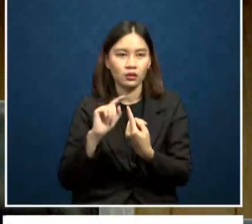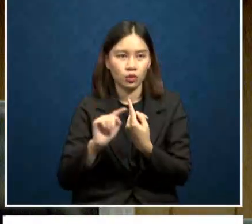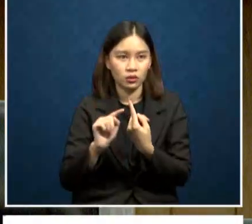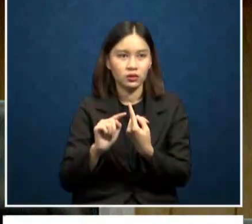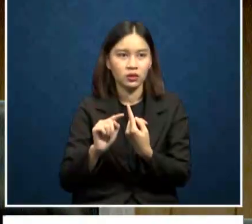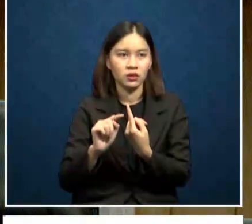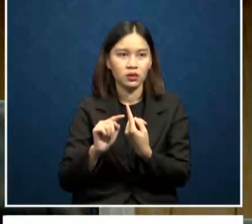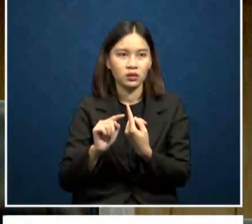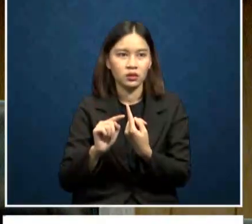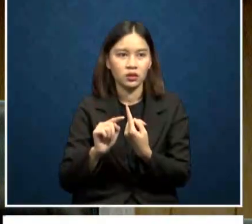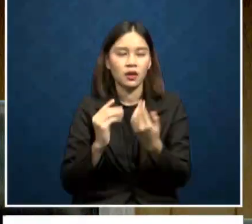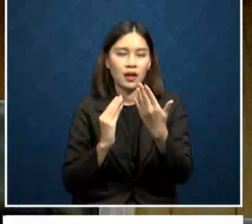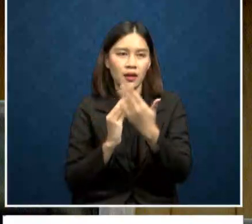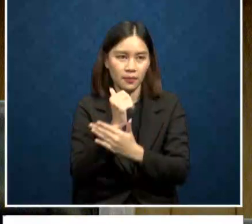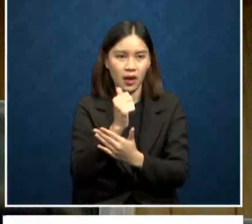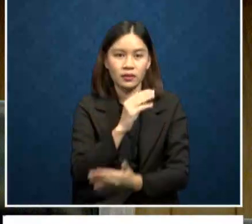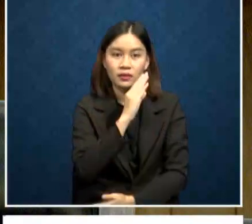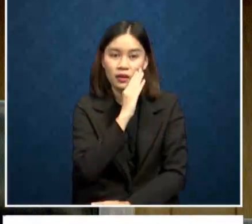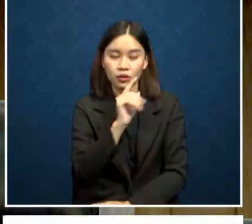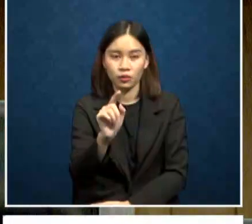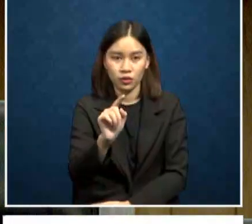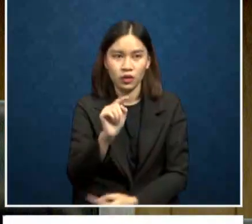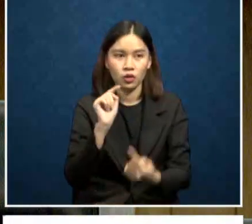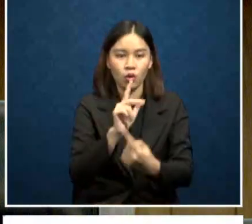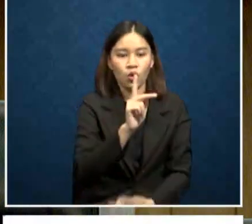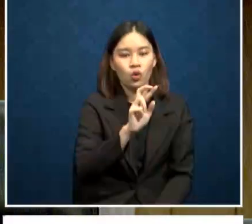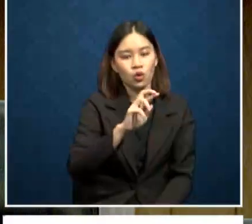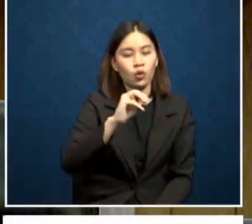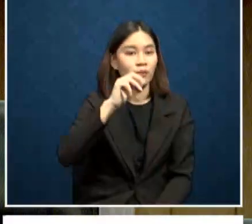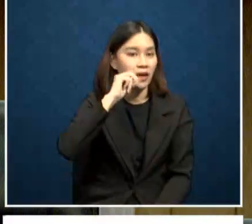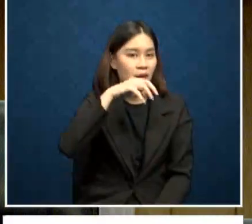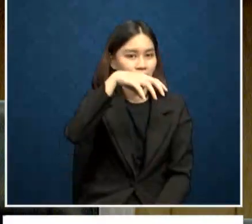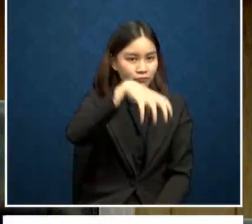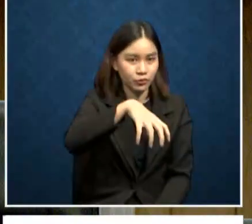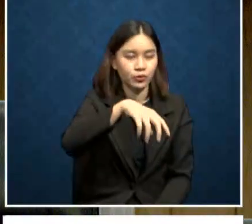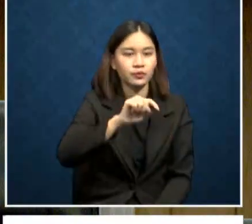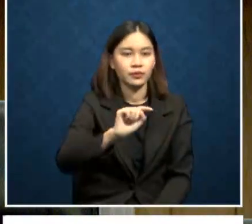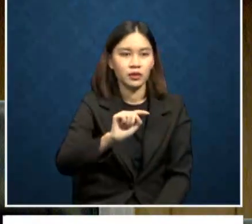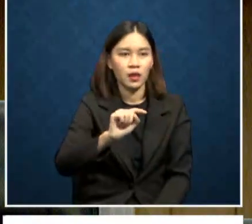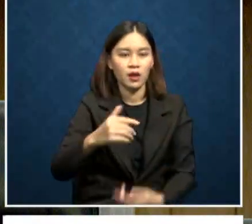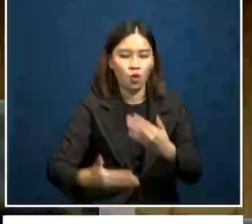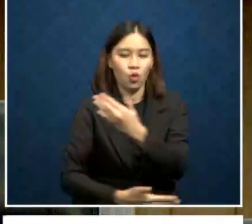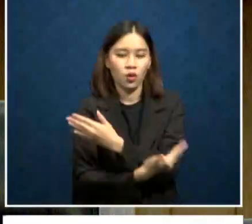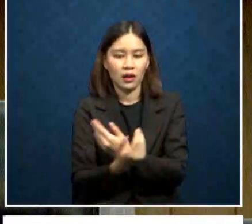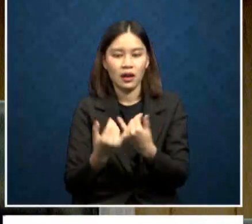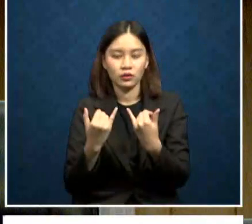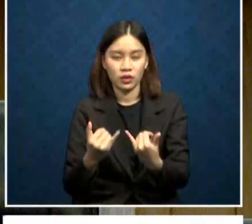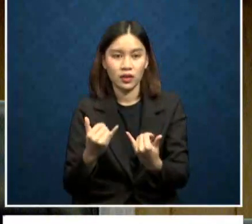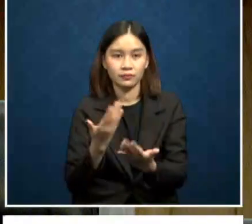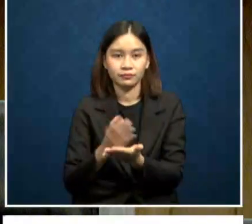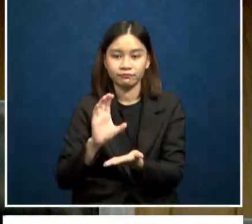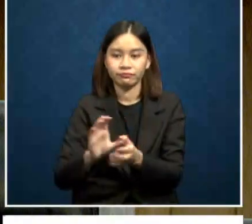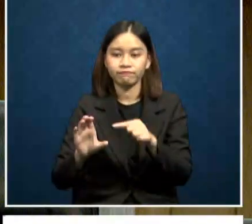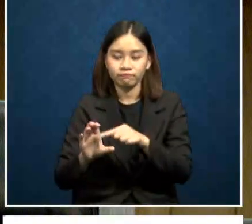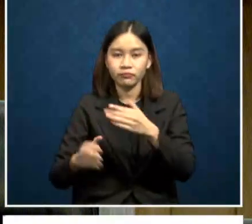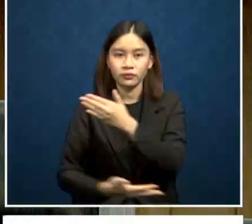จะสร้างความสำเร็จถ้าหากว่าทางกรมทรัพยากรน้ำเนี่ยได้ใช้โอกาสของการใช้กองทุนนะ